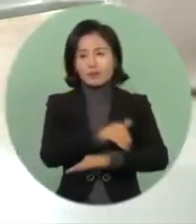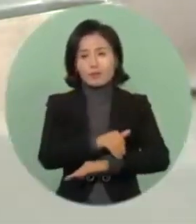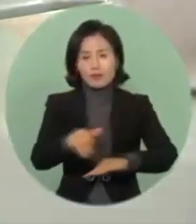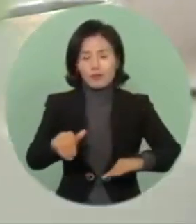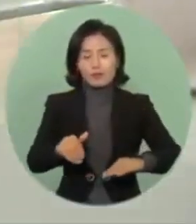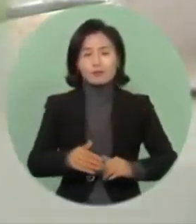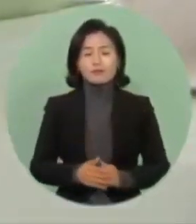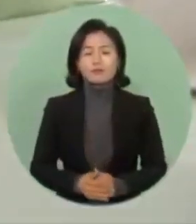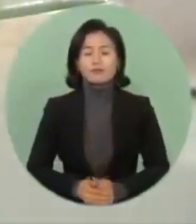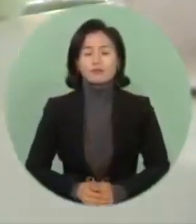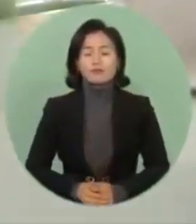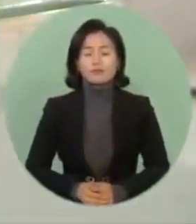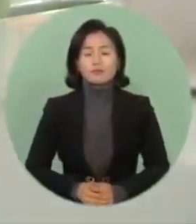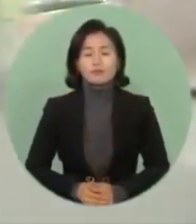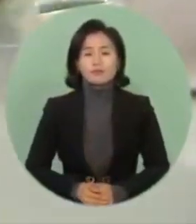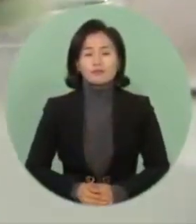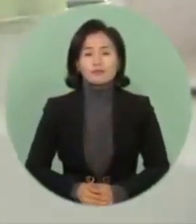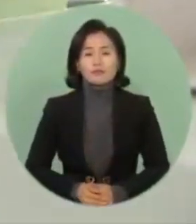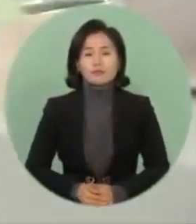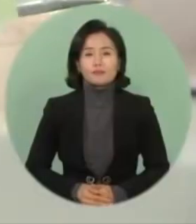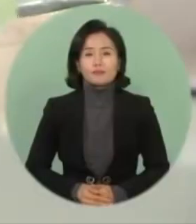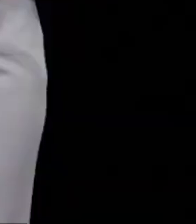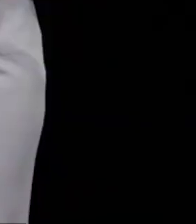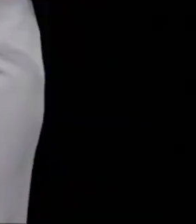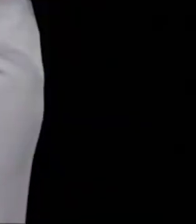MBC 뉴스 주현정